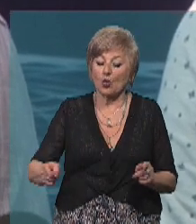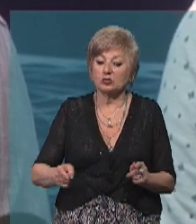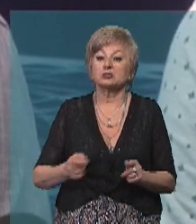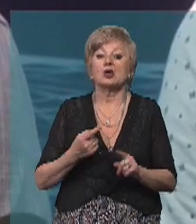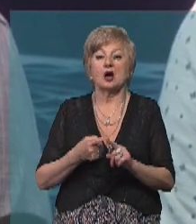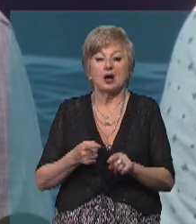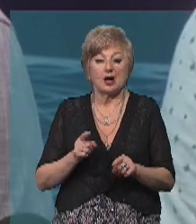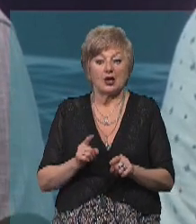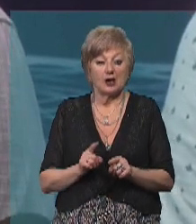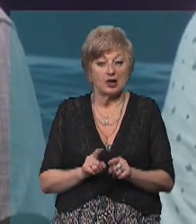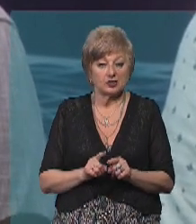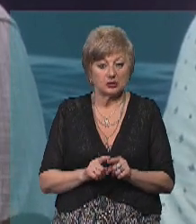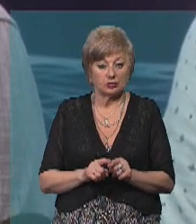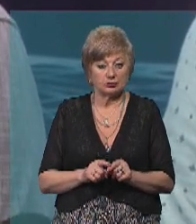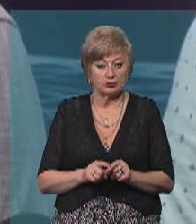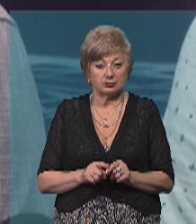з